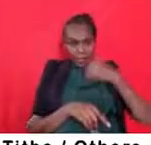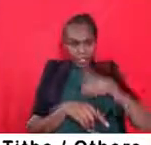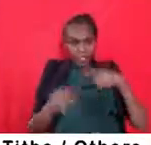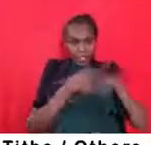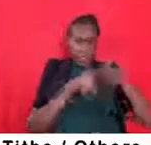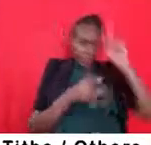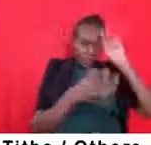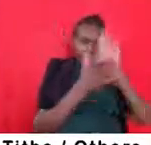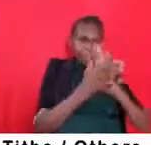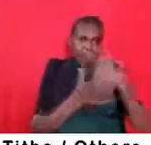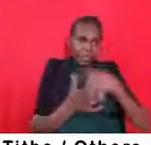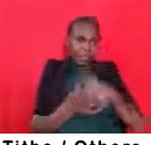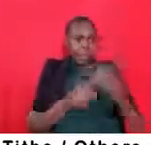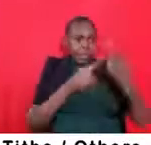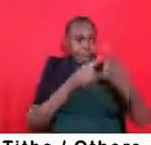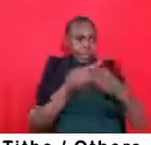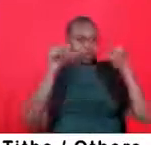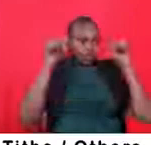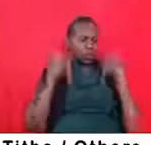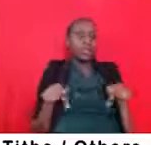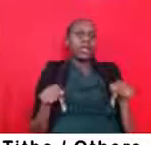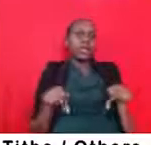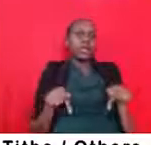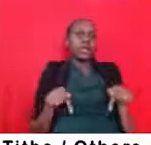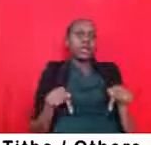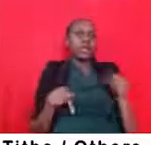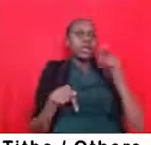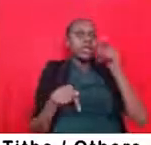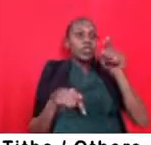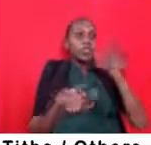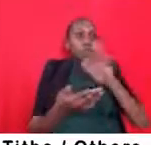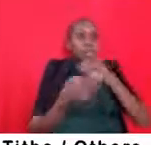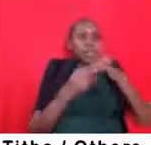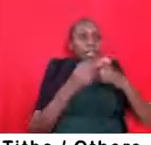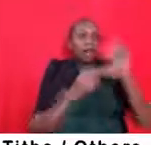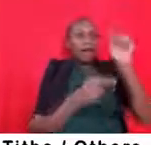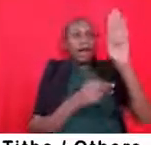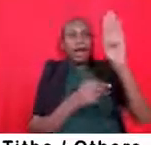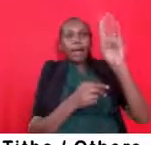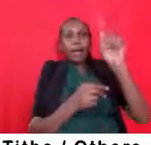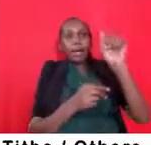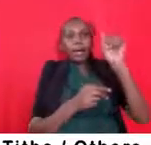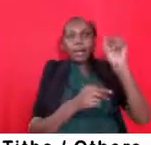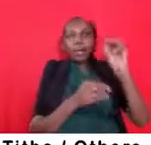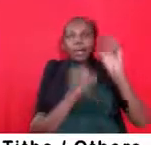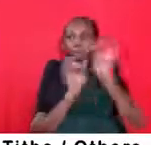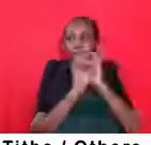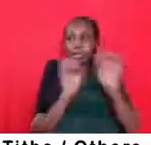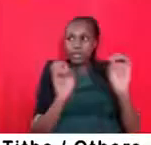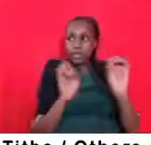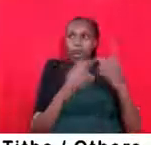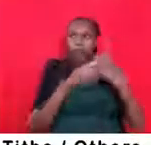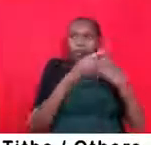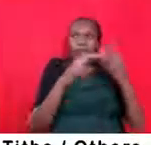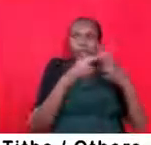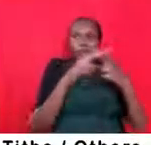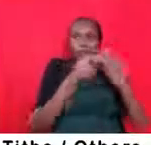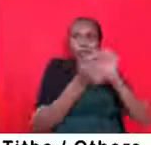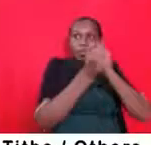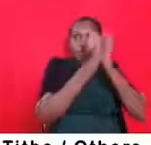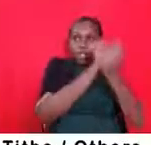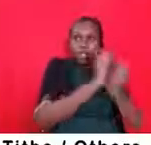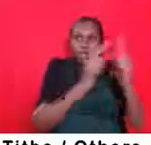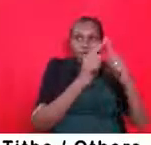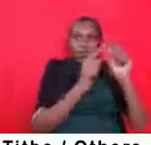na umeniamini, kutoka leo wewe hautaitwa Abraham tena, utakuwa unaitwa Abraham.